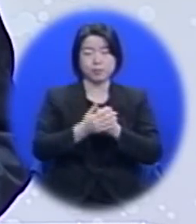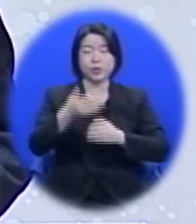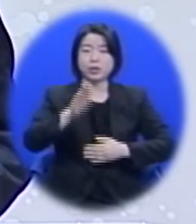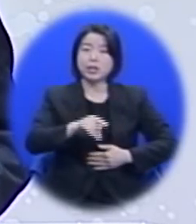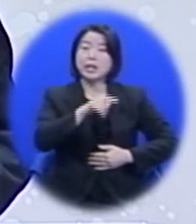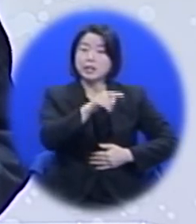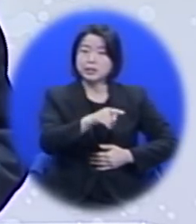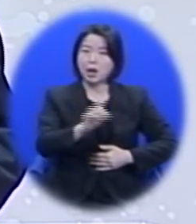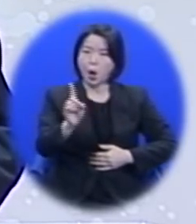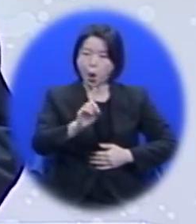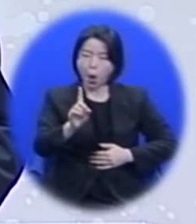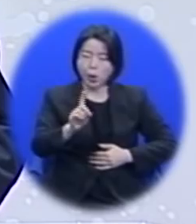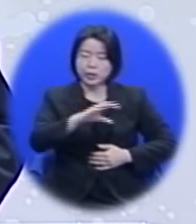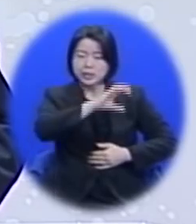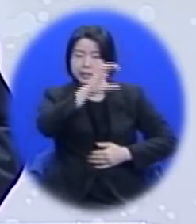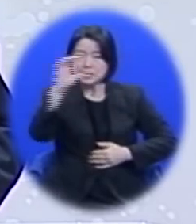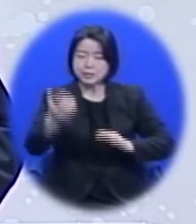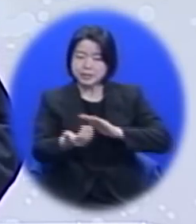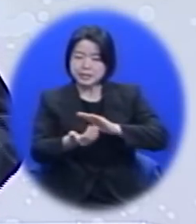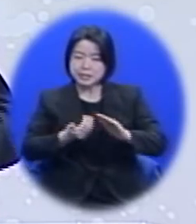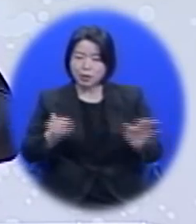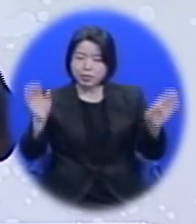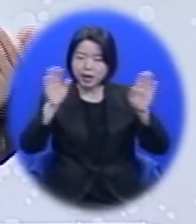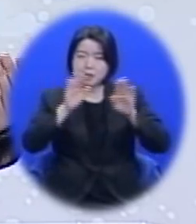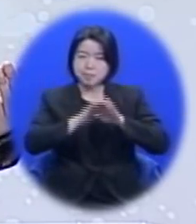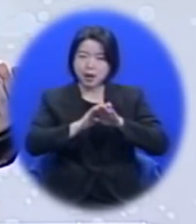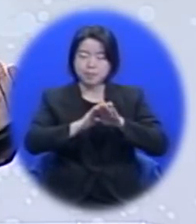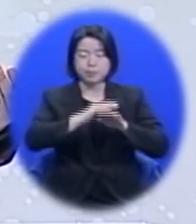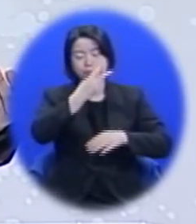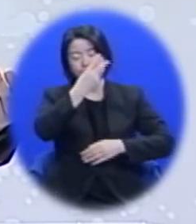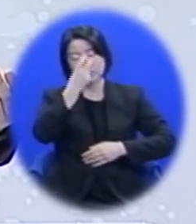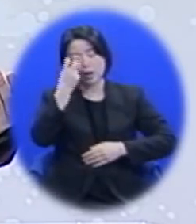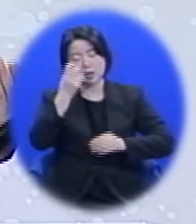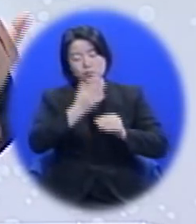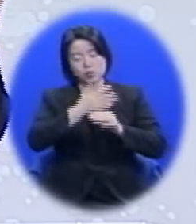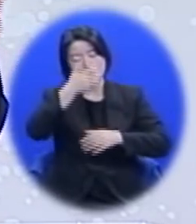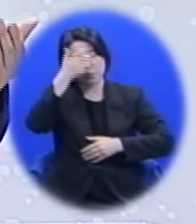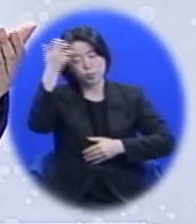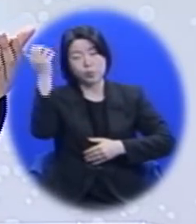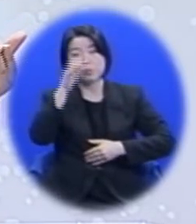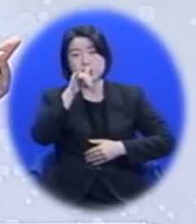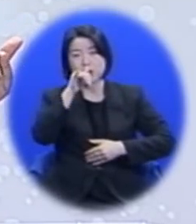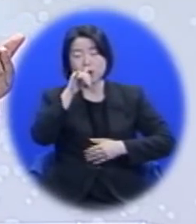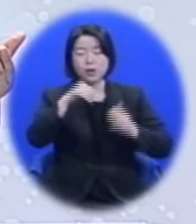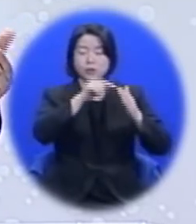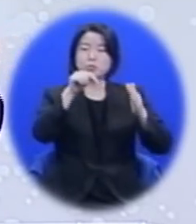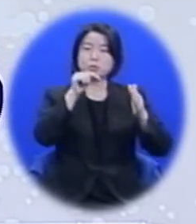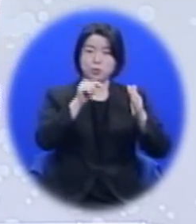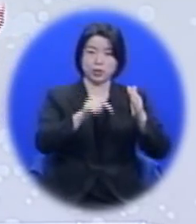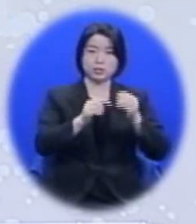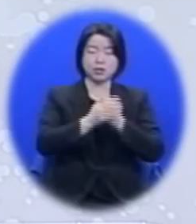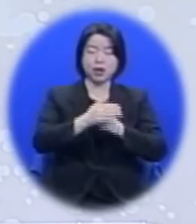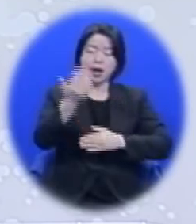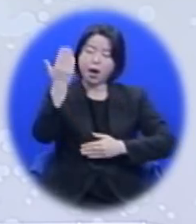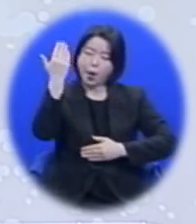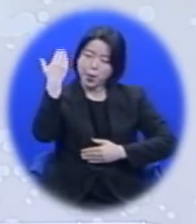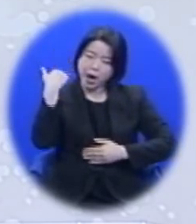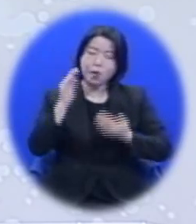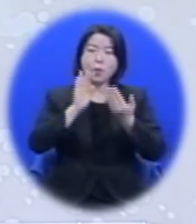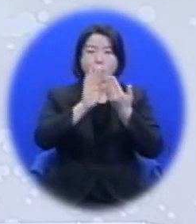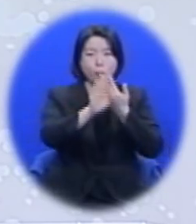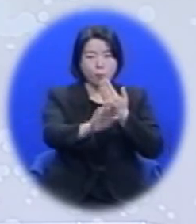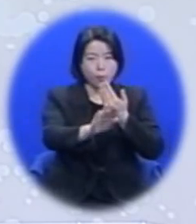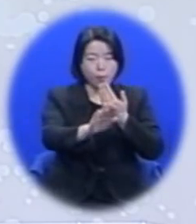어느 크리스마스 이브에 잠을 자다가 꿈을 꿉니다. 그는 꿈에서 과거와